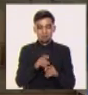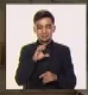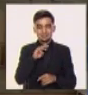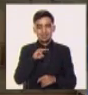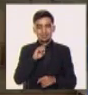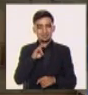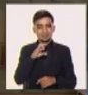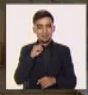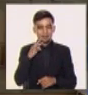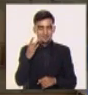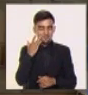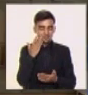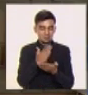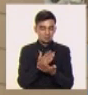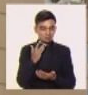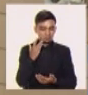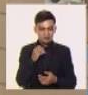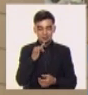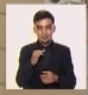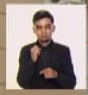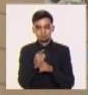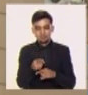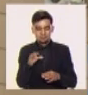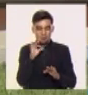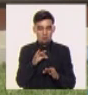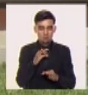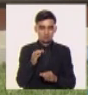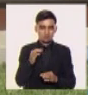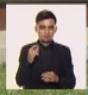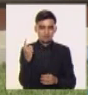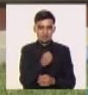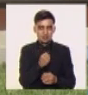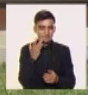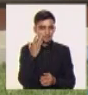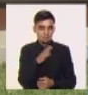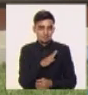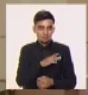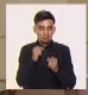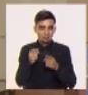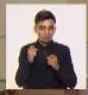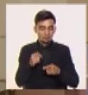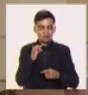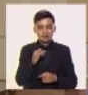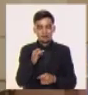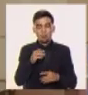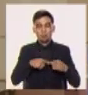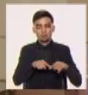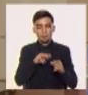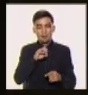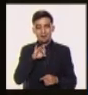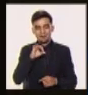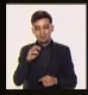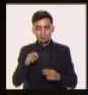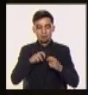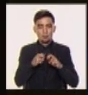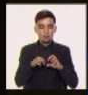часто. В больнице рассказывают, что по одному подкидышу к ним поступает каждую неделю. Общественный деятель Марьяна Горина считает, что решить проблему